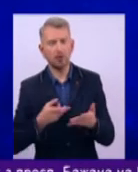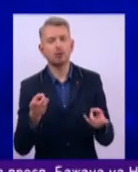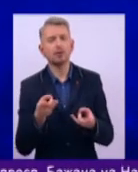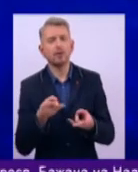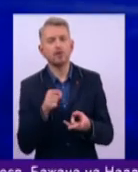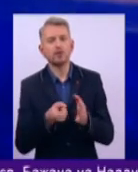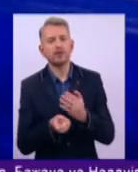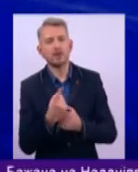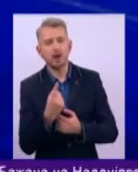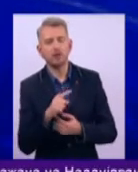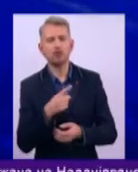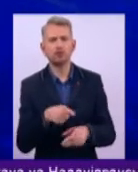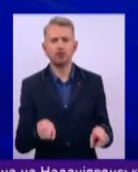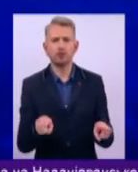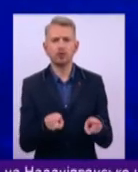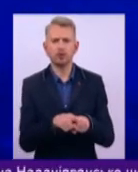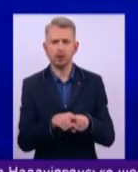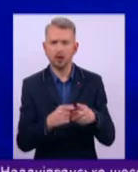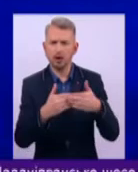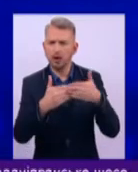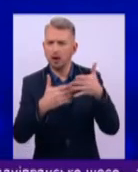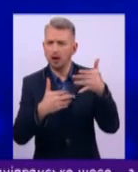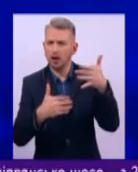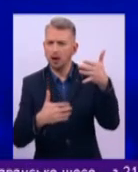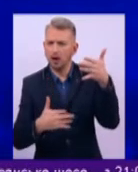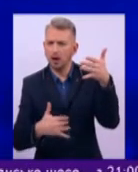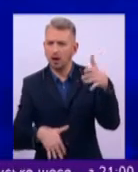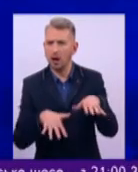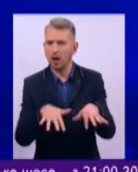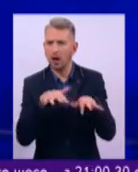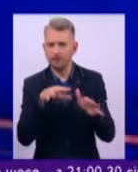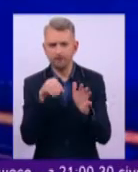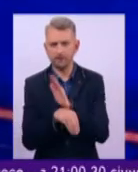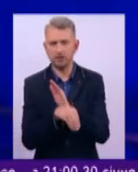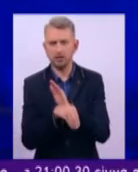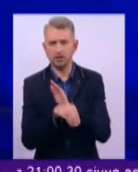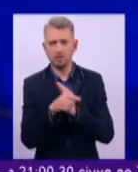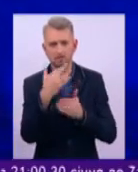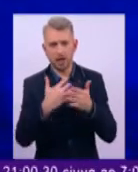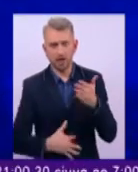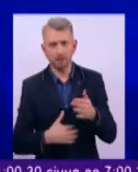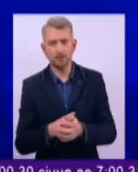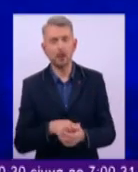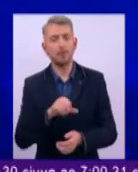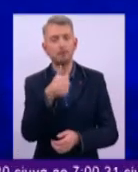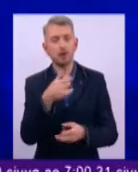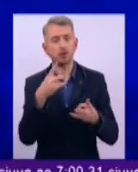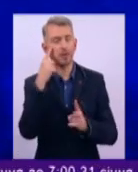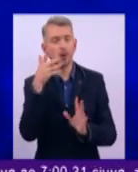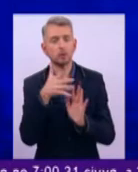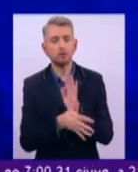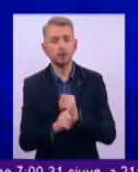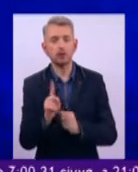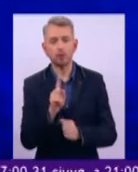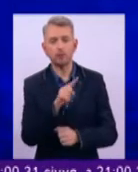з'являється, чому така чисельна аудиторія в цьому переліку з'являється перше, це треба розуміти,